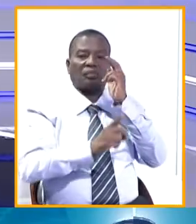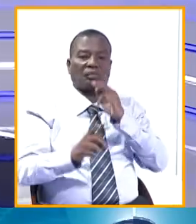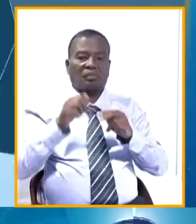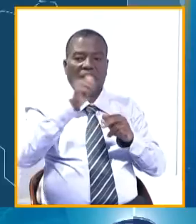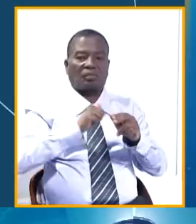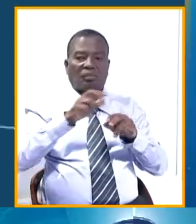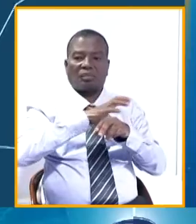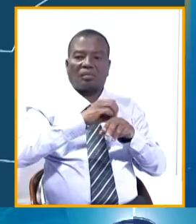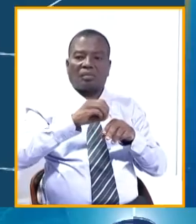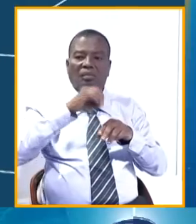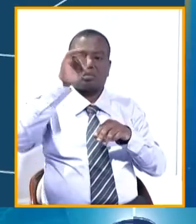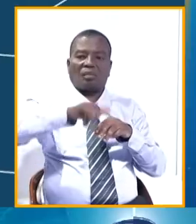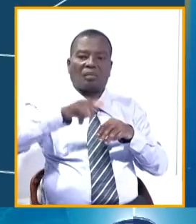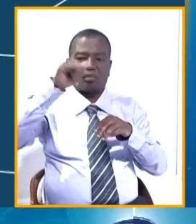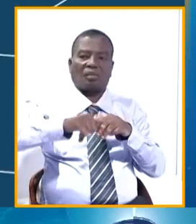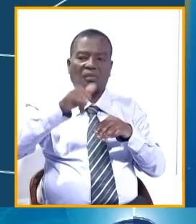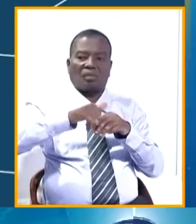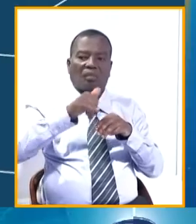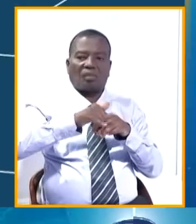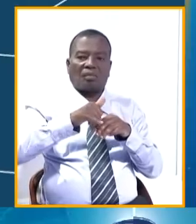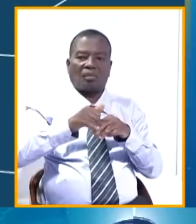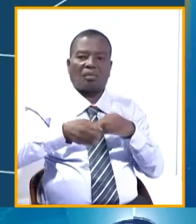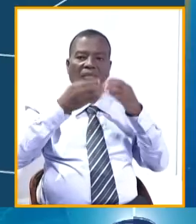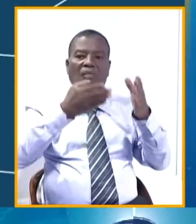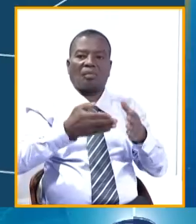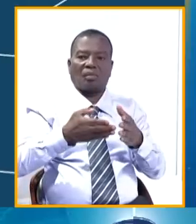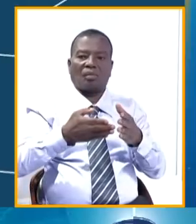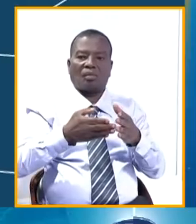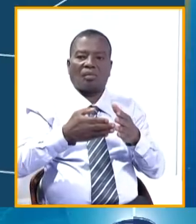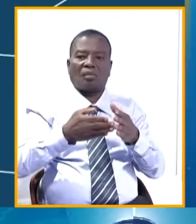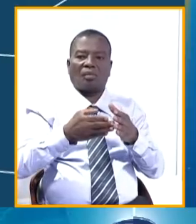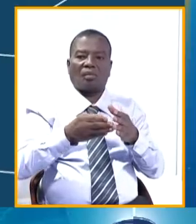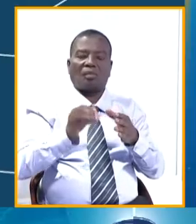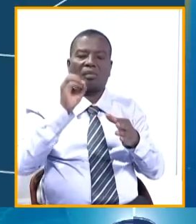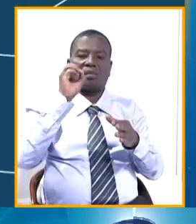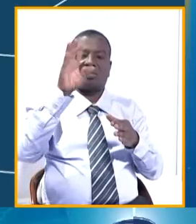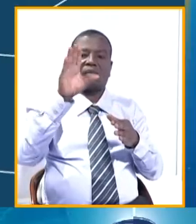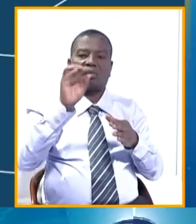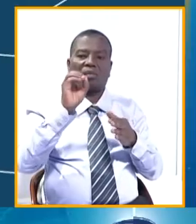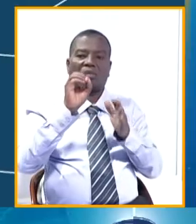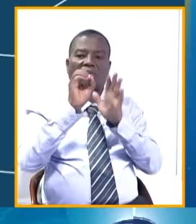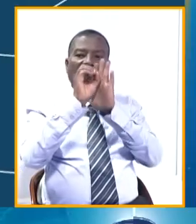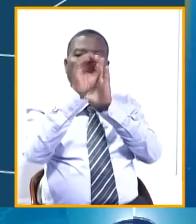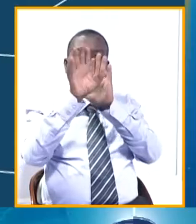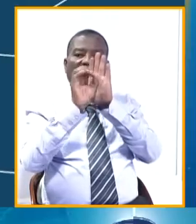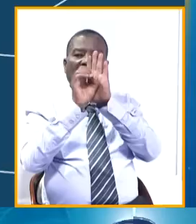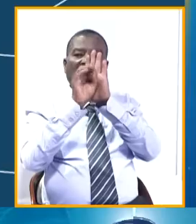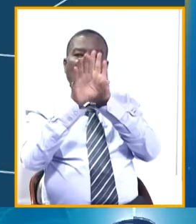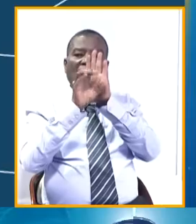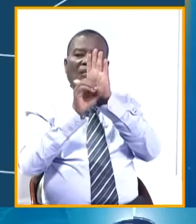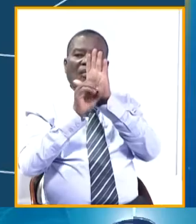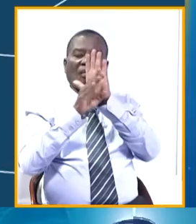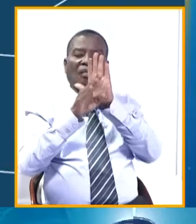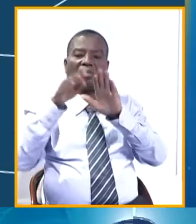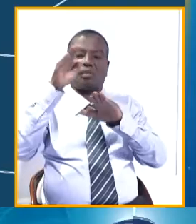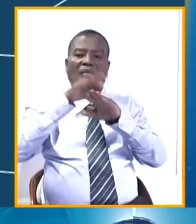Yamoussoukro, dans la région centre du pays, se dote de feux tricolores. Ces feux de signalisation ont été installés